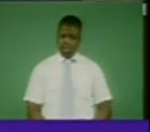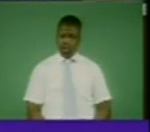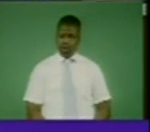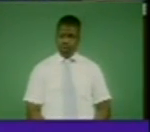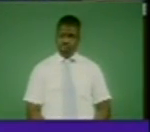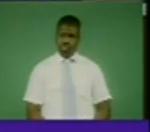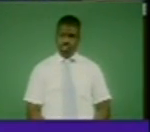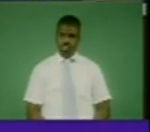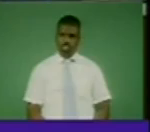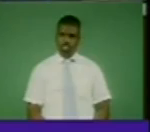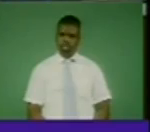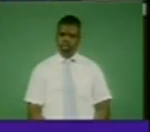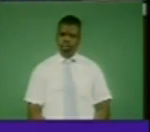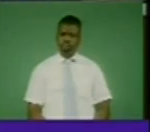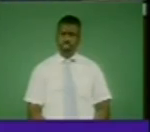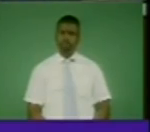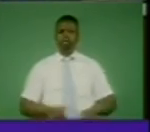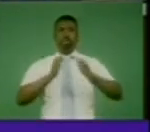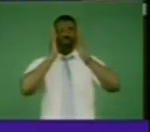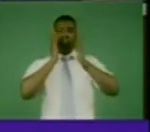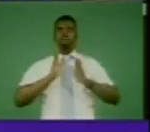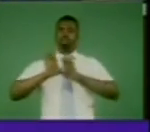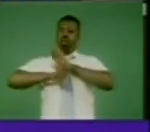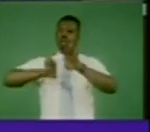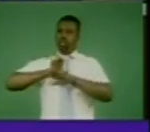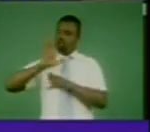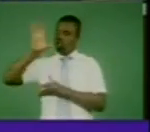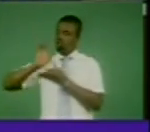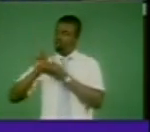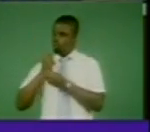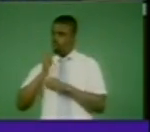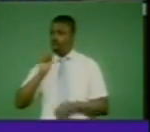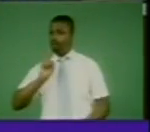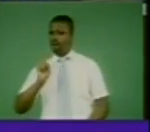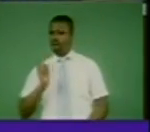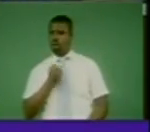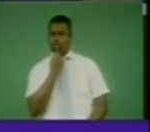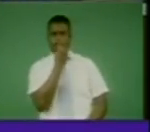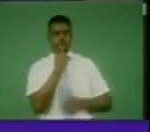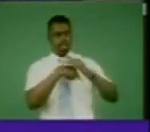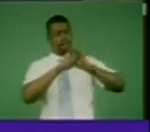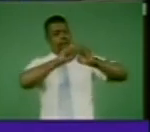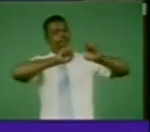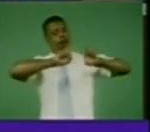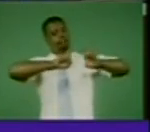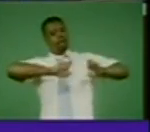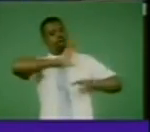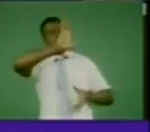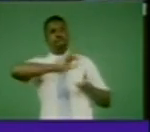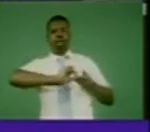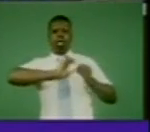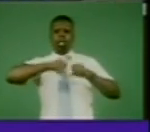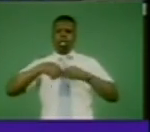112. Mheshimiwa Mwenyekiti, jumla ya kura za hapana ni kura moja kwenye ibara zote